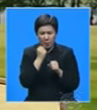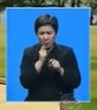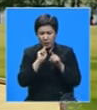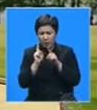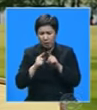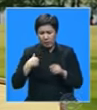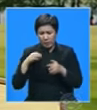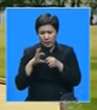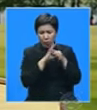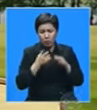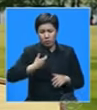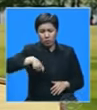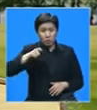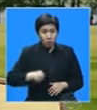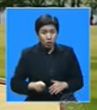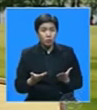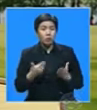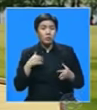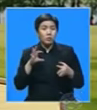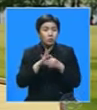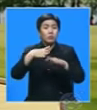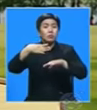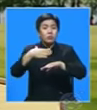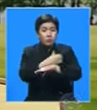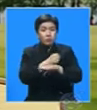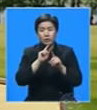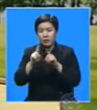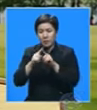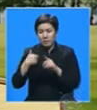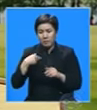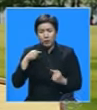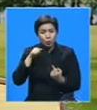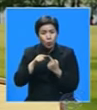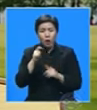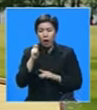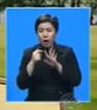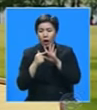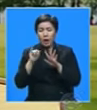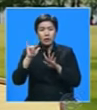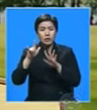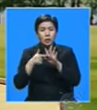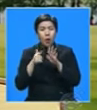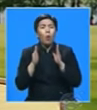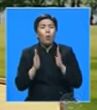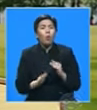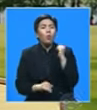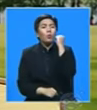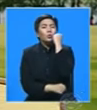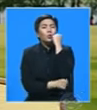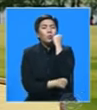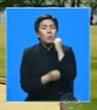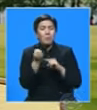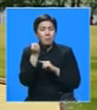ายนะบางทีก็ว่าเป็นคดีการเมืองแต่บางอย่างก็เป็นคดีอาญาเพราะนั้นคนจนเท่านั้นแหละที่